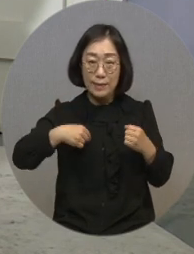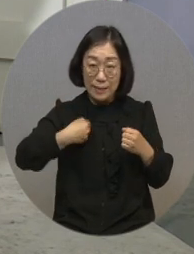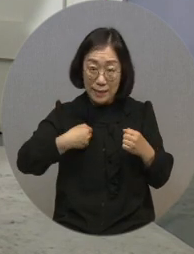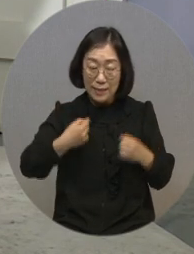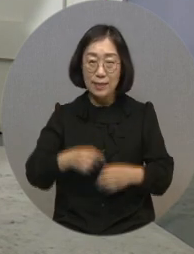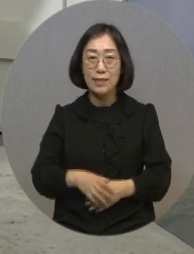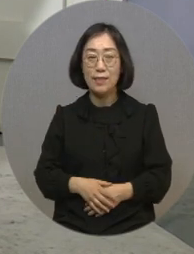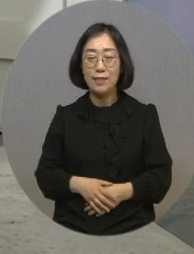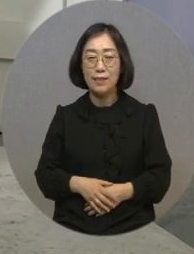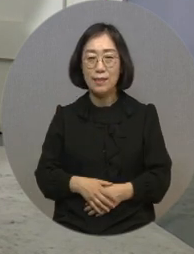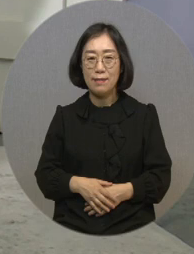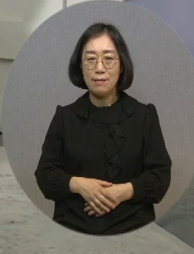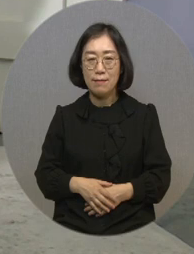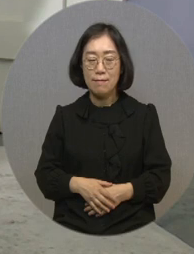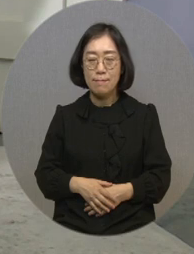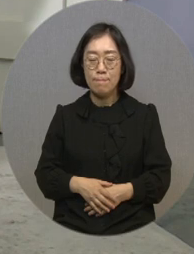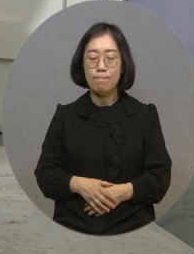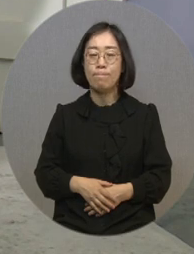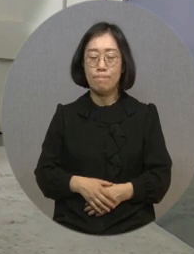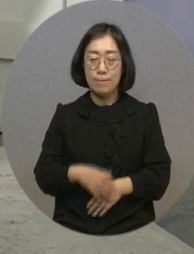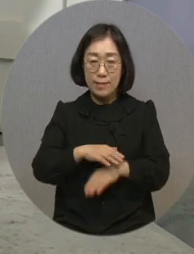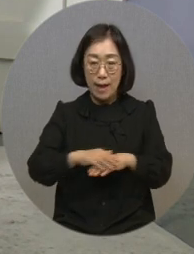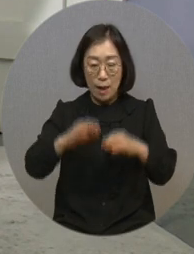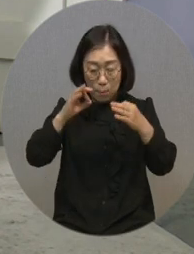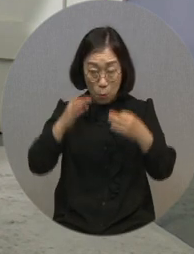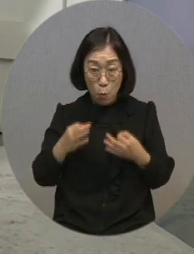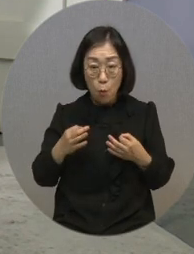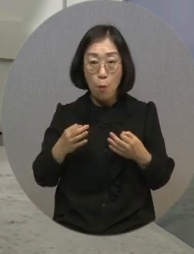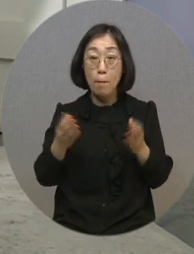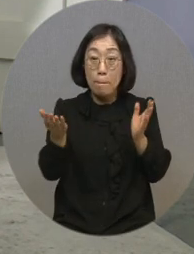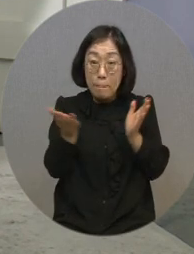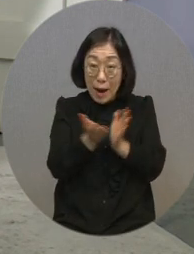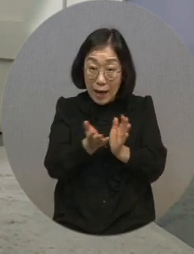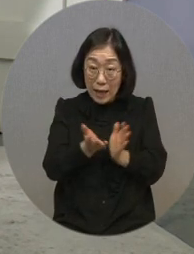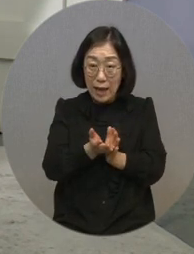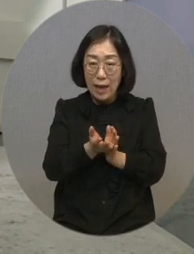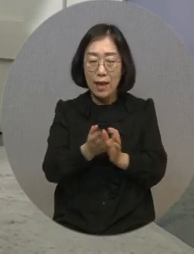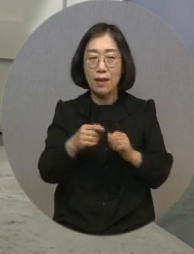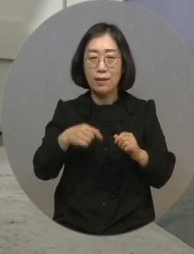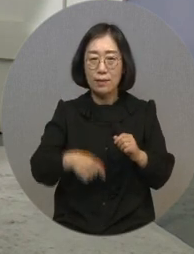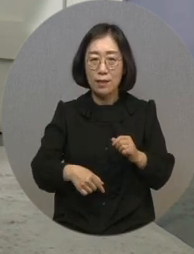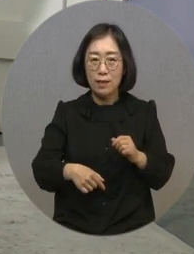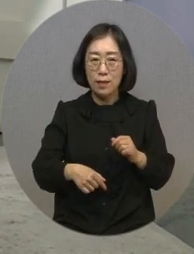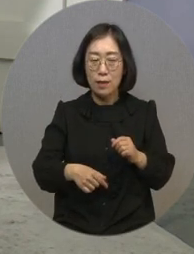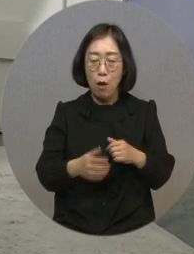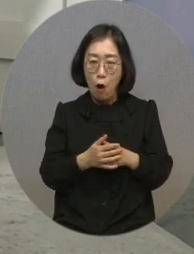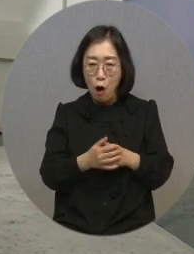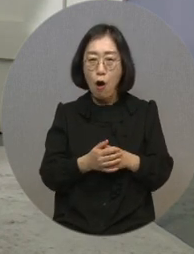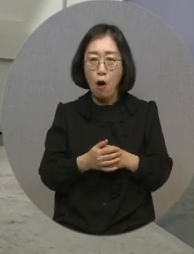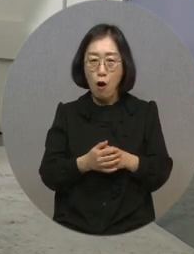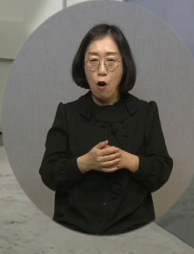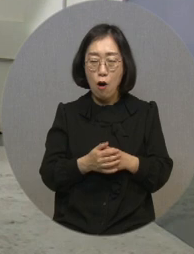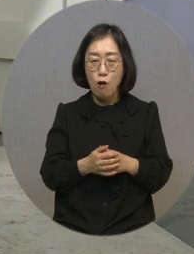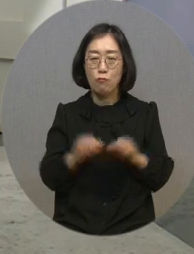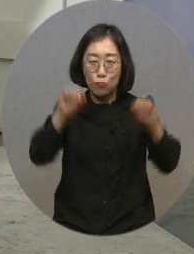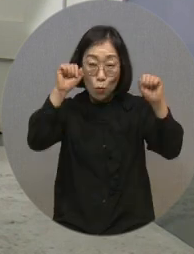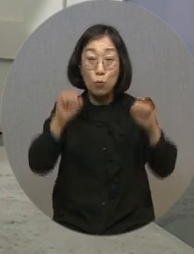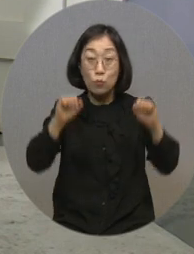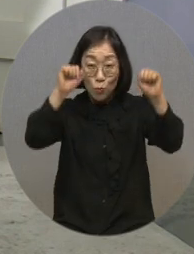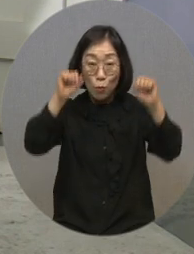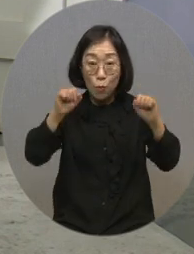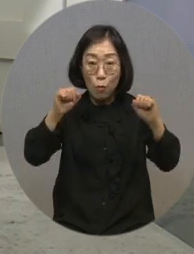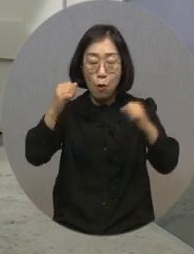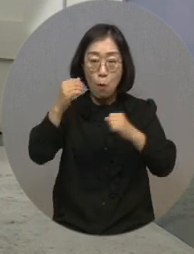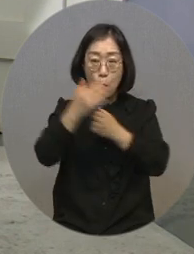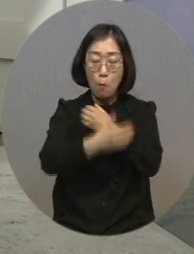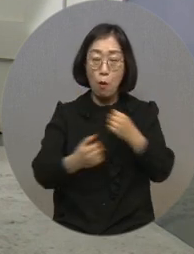자신이 적절하게 자기 체력에 맞도록 예, 예. 잘 조화를 이루어야 예. 그 건강이 유지되는